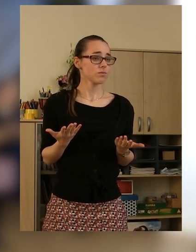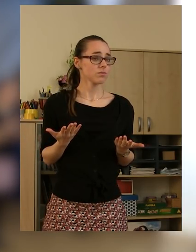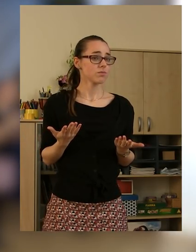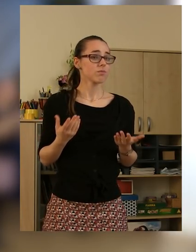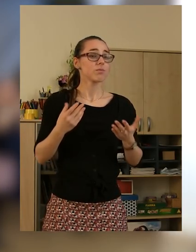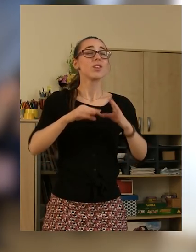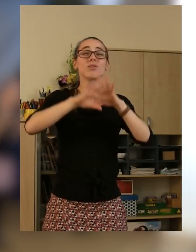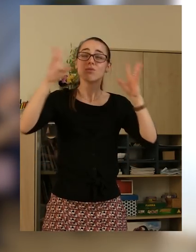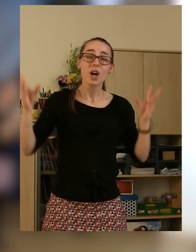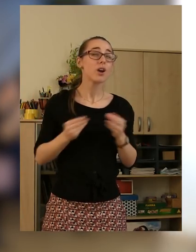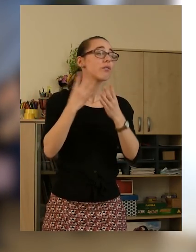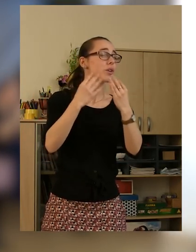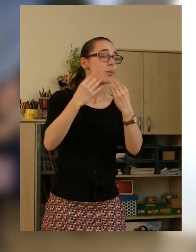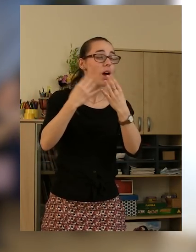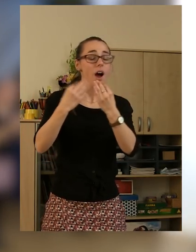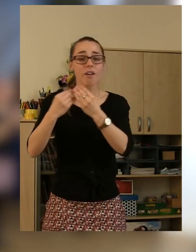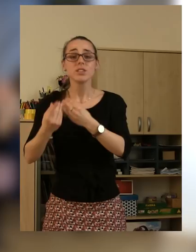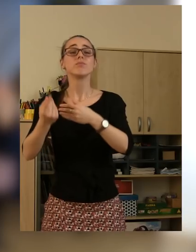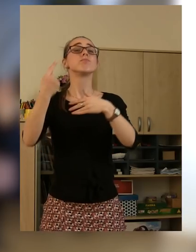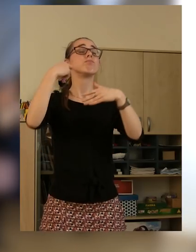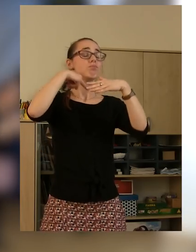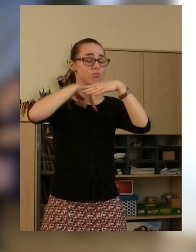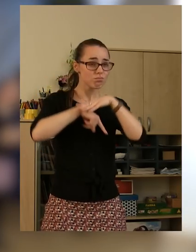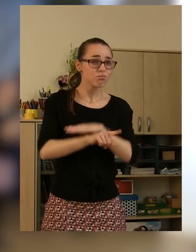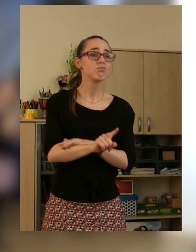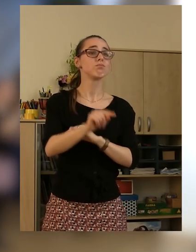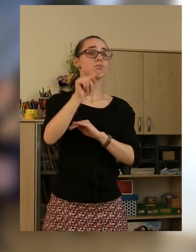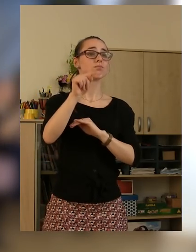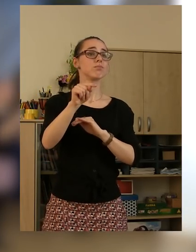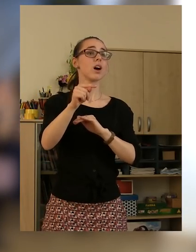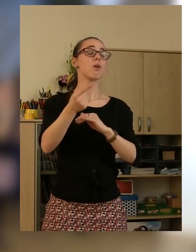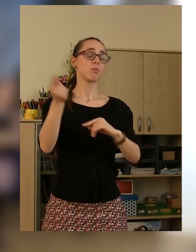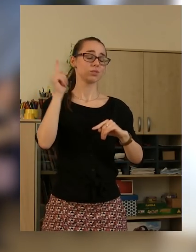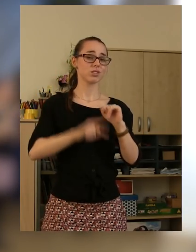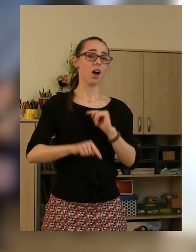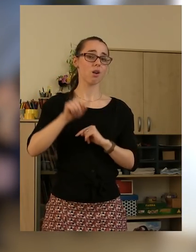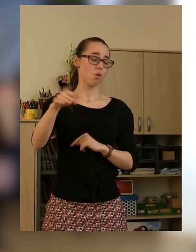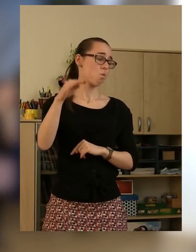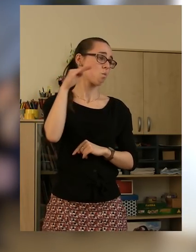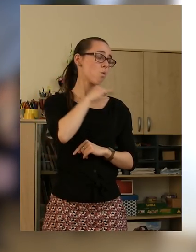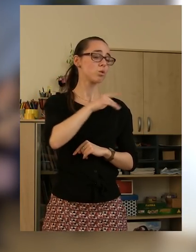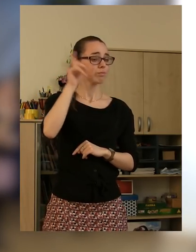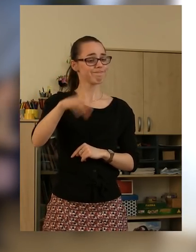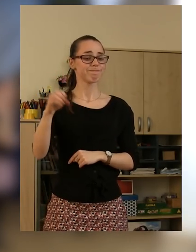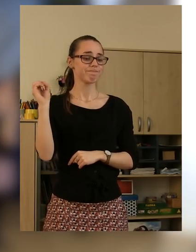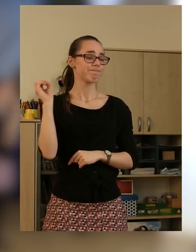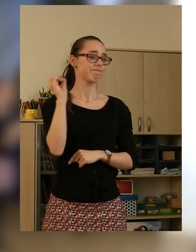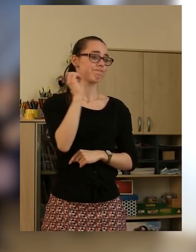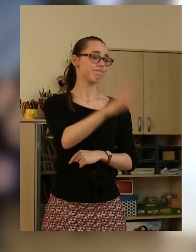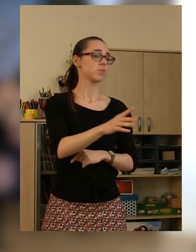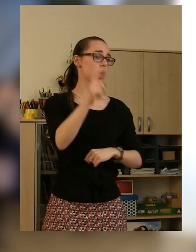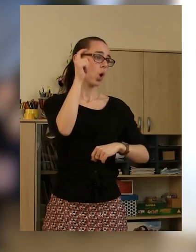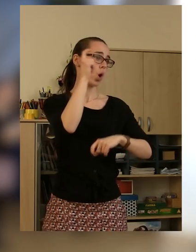Celý ten příběh skončil tím, že on šel do koncentračního tábora. Nevím, jestli to víte, mě to vždycky